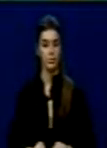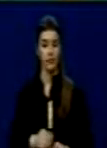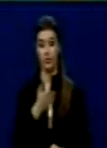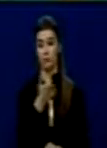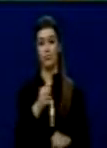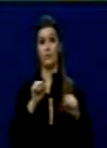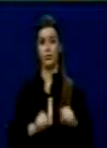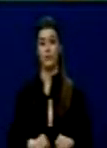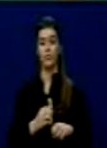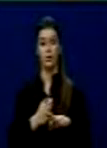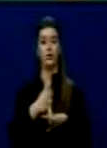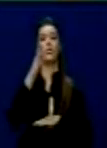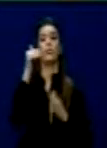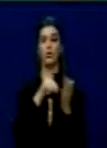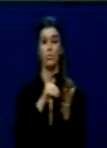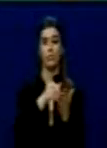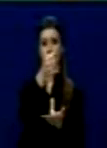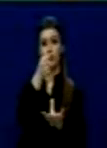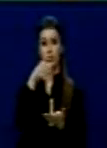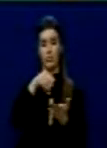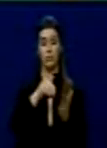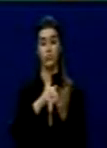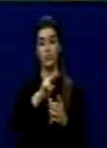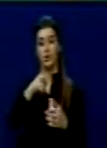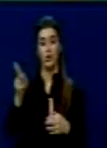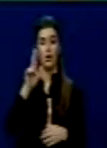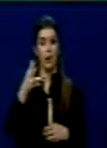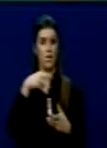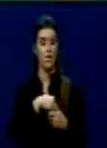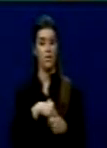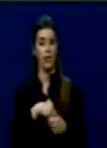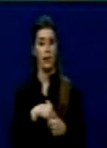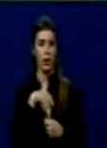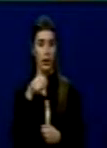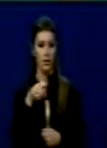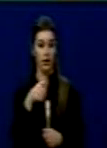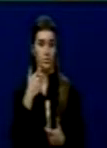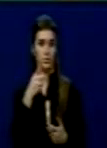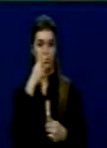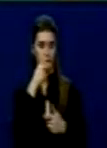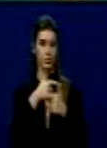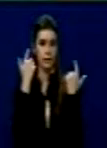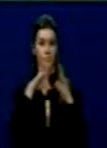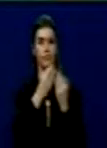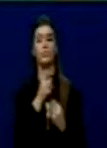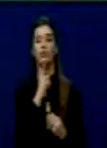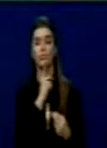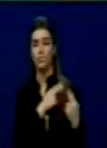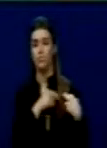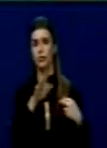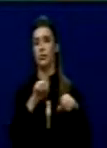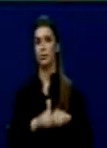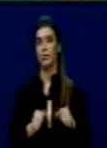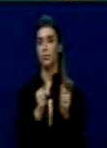përgjegjësi shkon përtej fondit të gjeneruar nga privatizimi. Dhe në këtë kuptim mendoj unë që këtu është përgjegjësia shumë e qartë edhe e